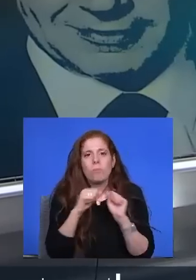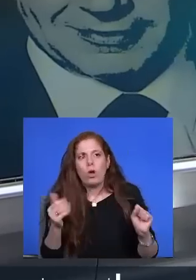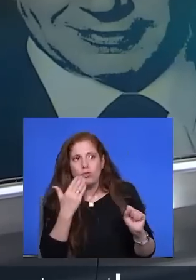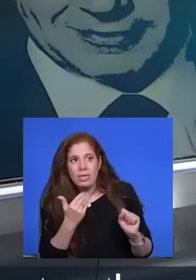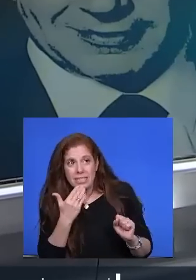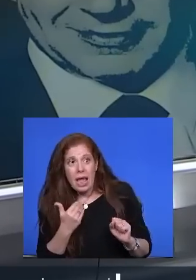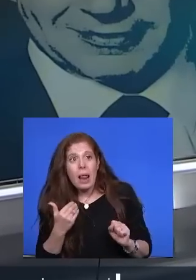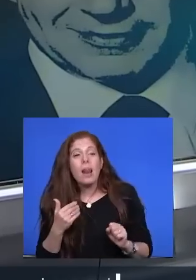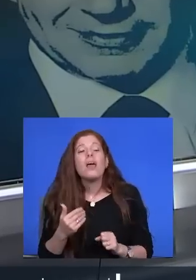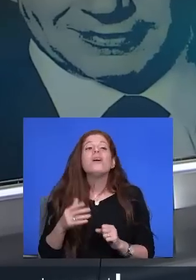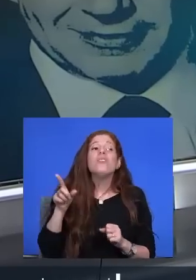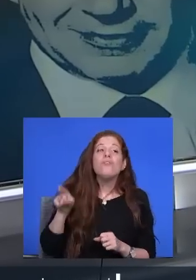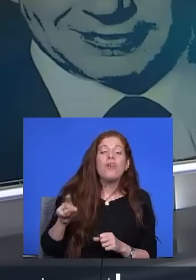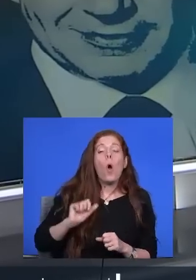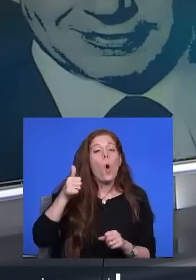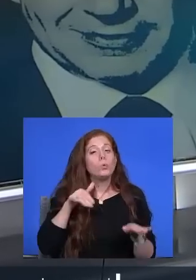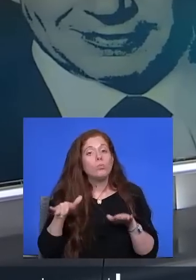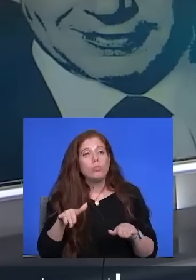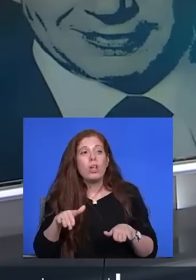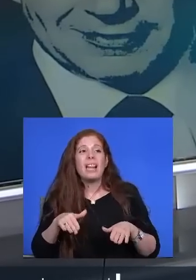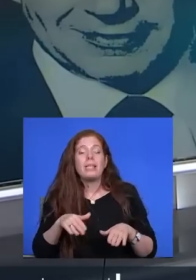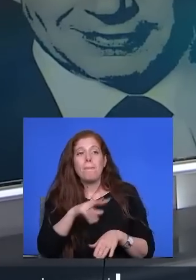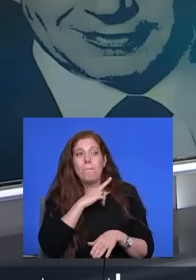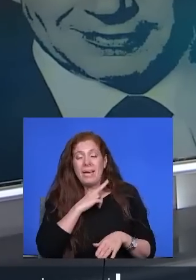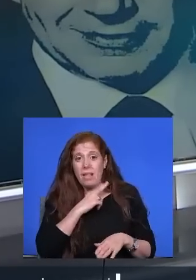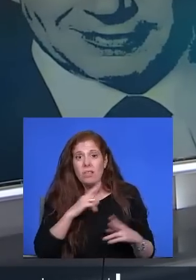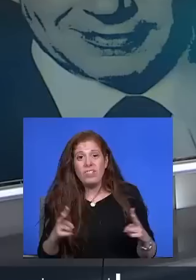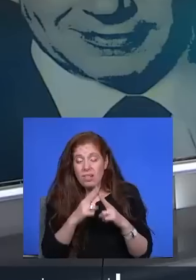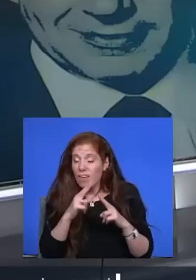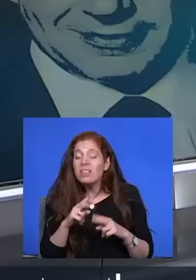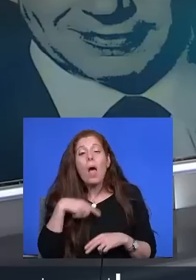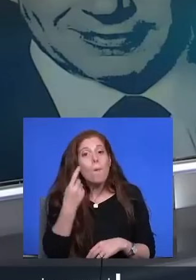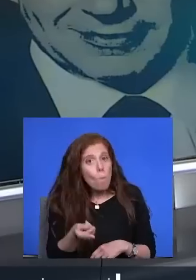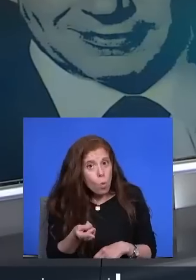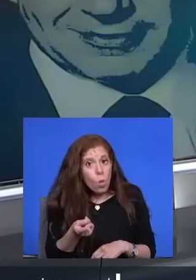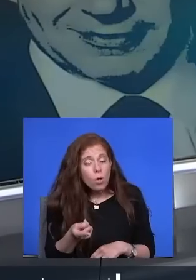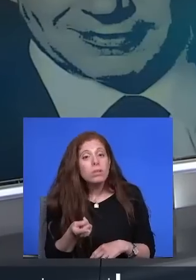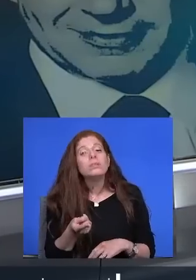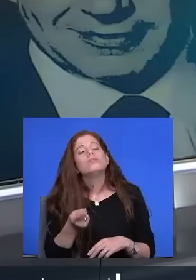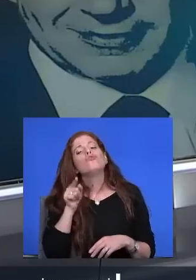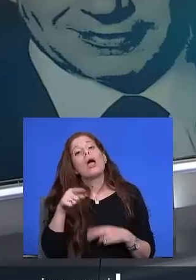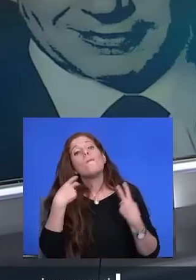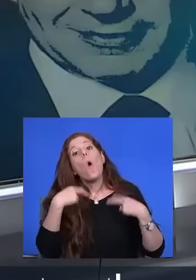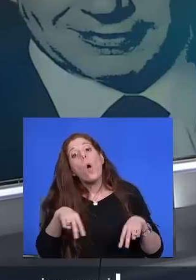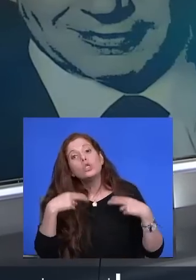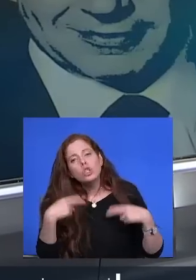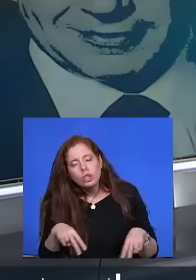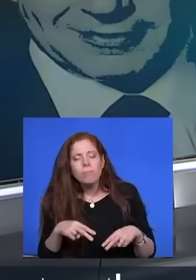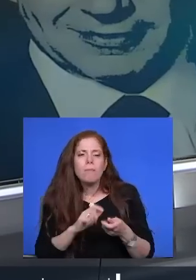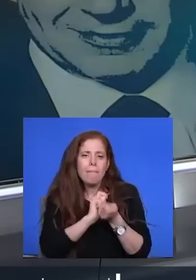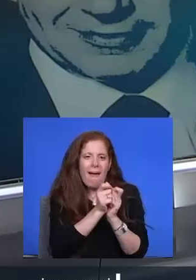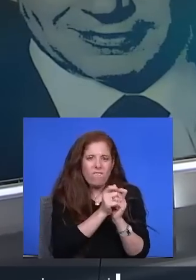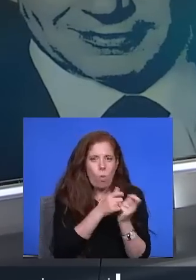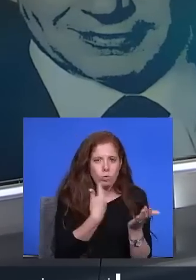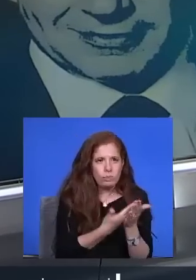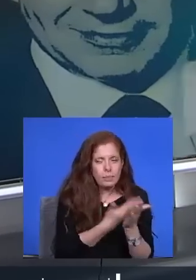מקרו וראש ממשלת בריטניה, תרחו השניים לומר לו, וגם להדליף אחר כך, כי הם חוששים מהרפורמה המוצעת. אז המשבר